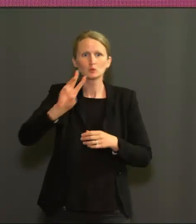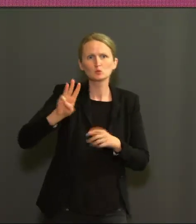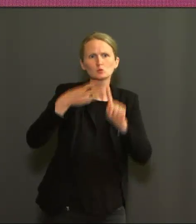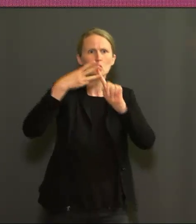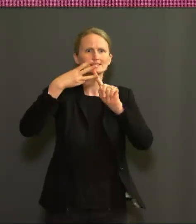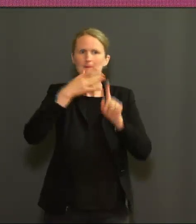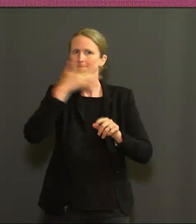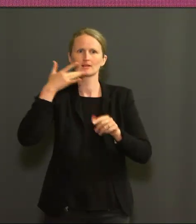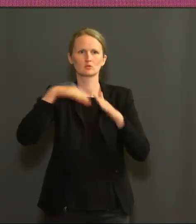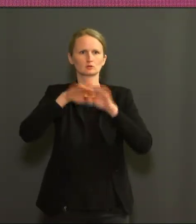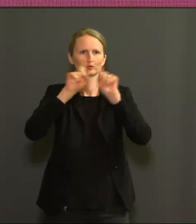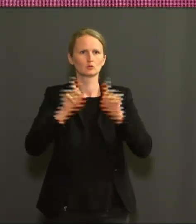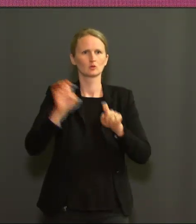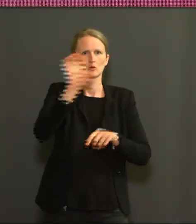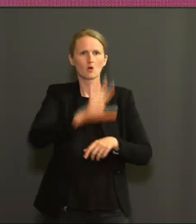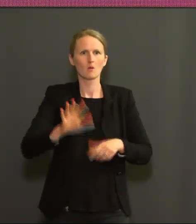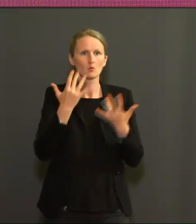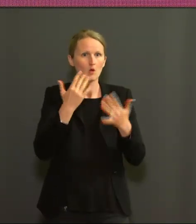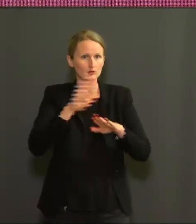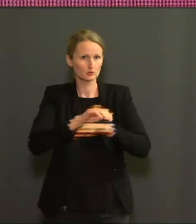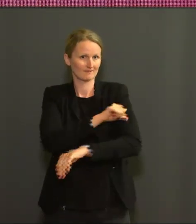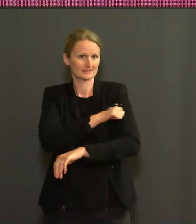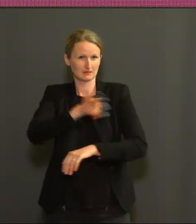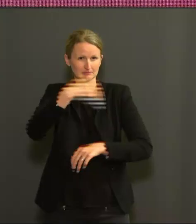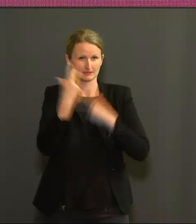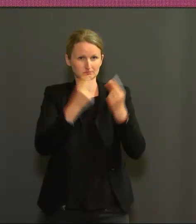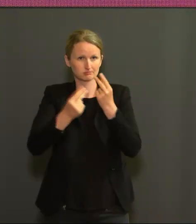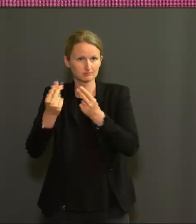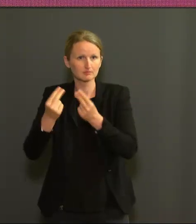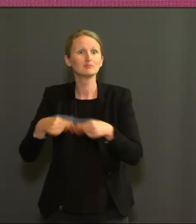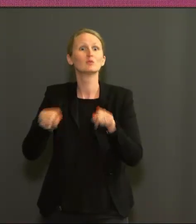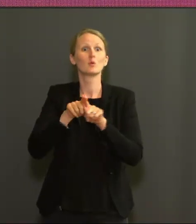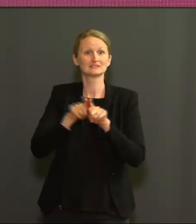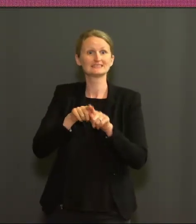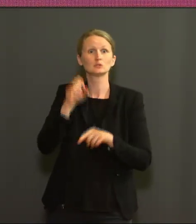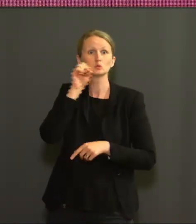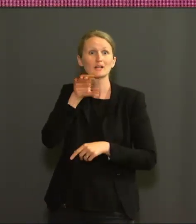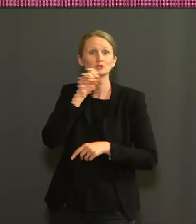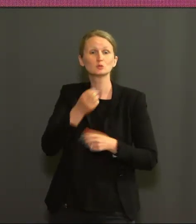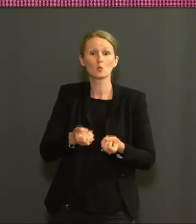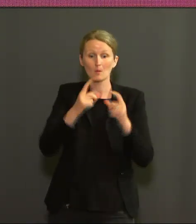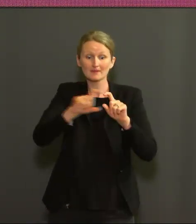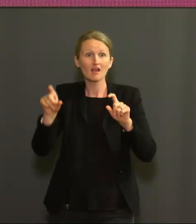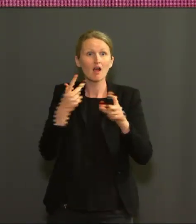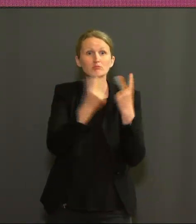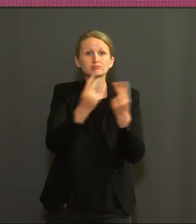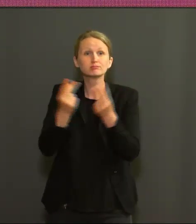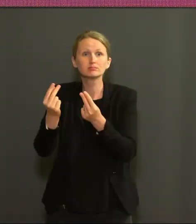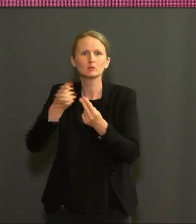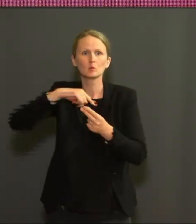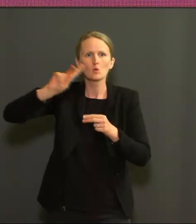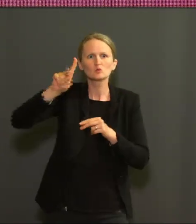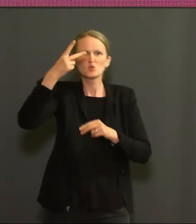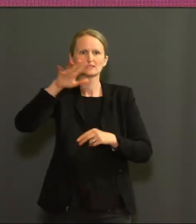la 2e en termes de doses administrées sur une base quotidienne. Au niveau